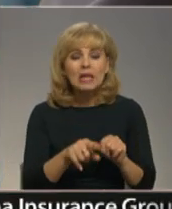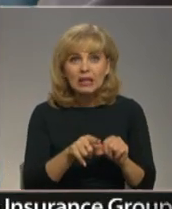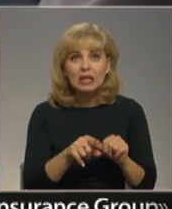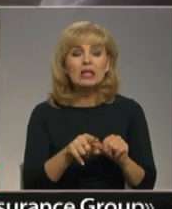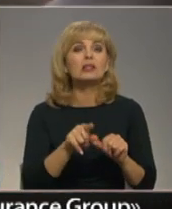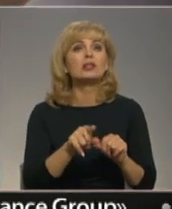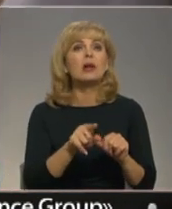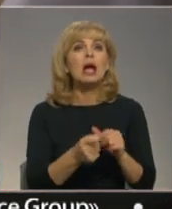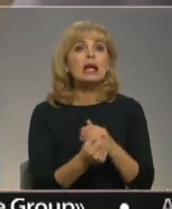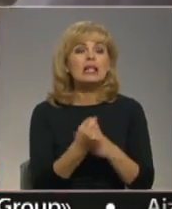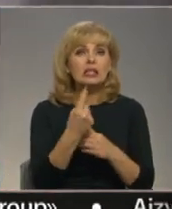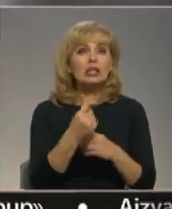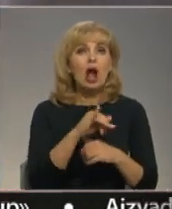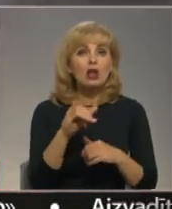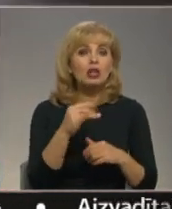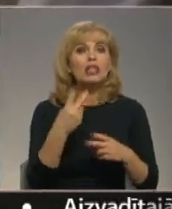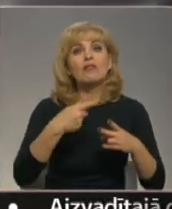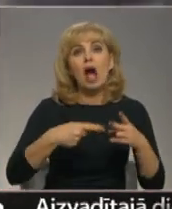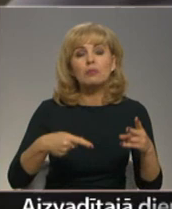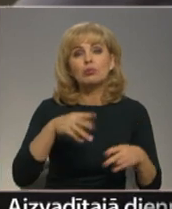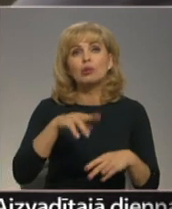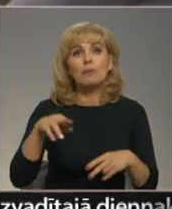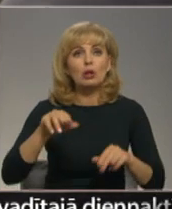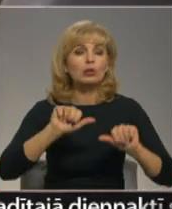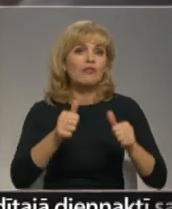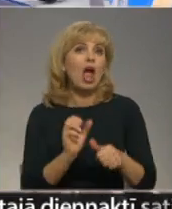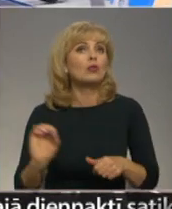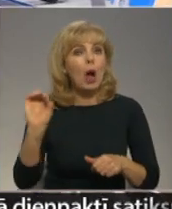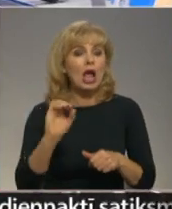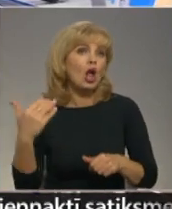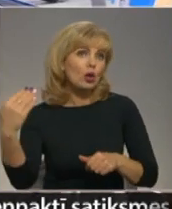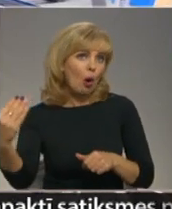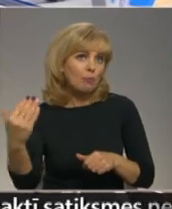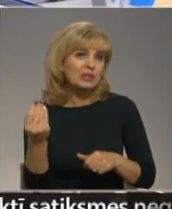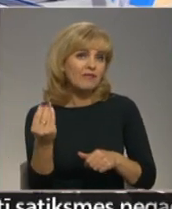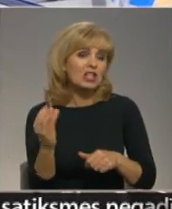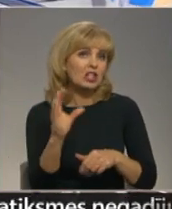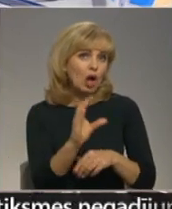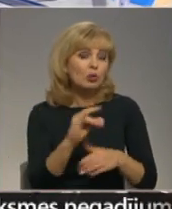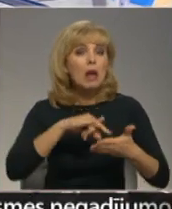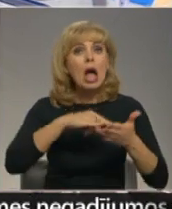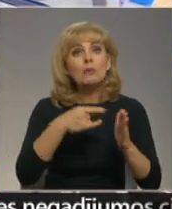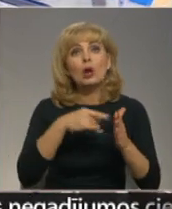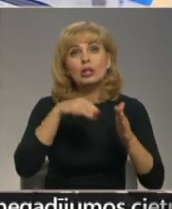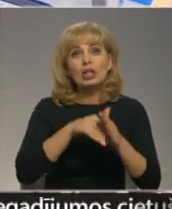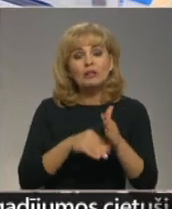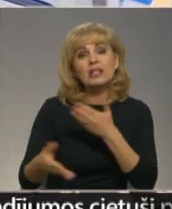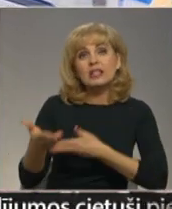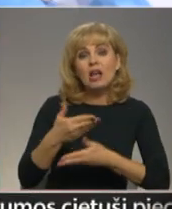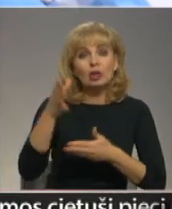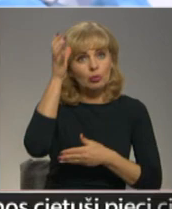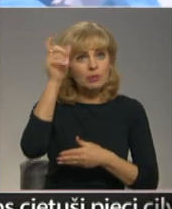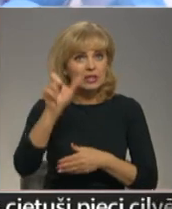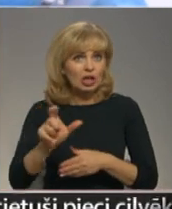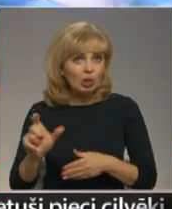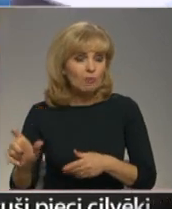Pusi no 7,2 miljonu lielā budžeta veido Eiropas Savienības finansējums. Projekta ietvaros cieši sadarbojas zinātnieki un